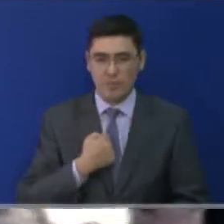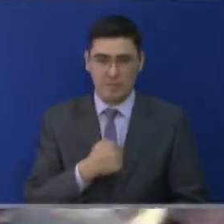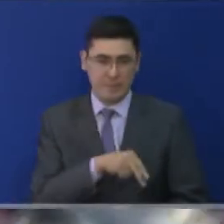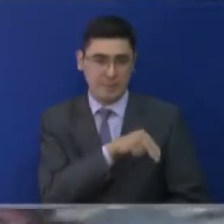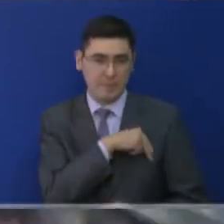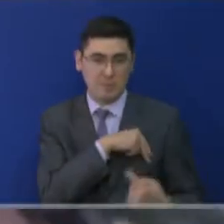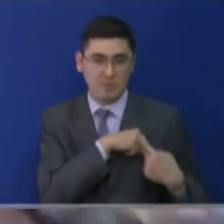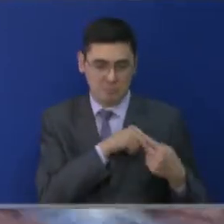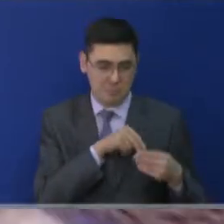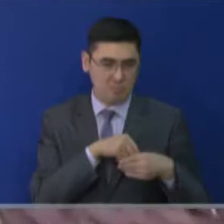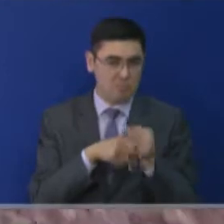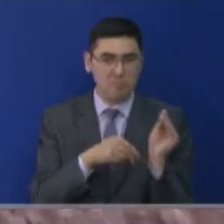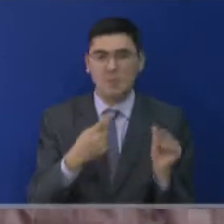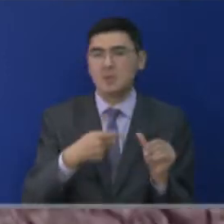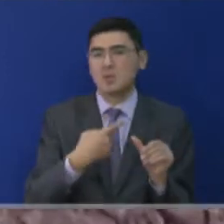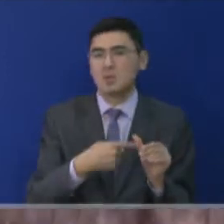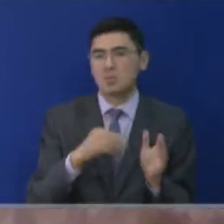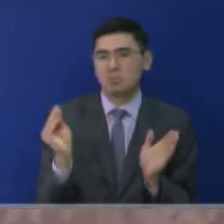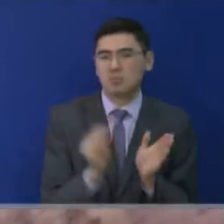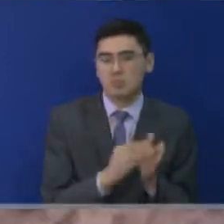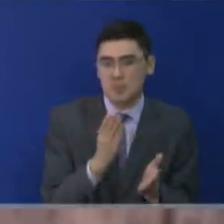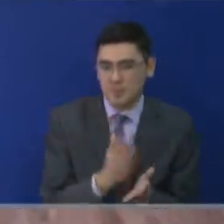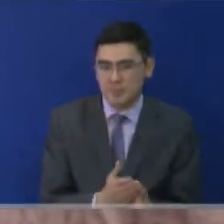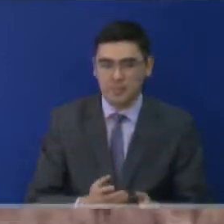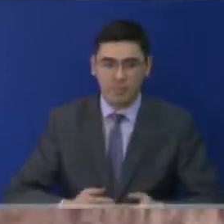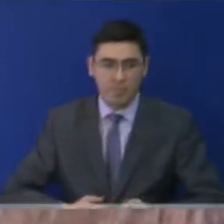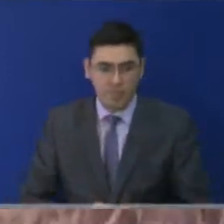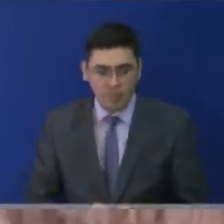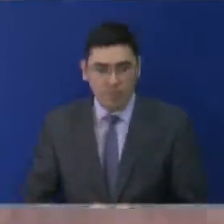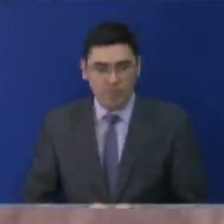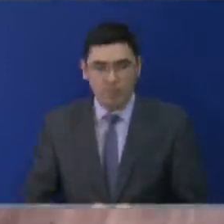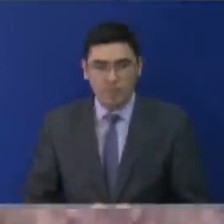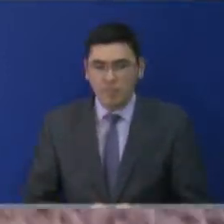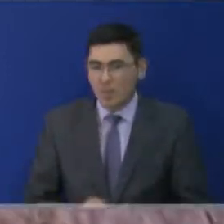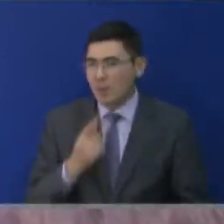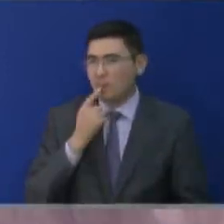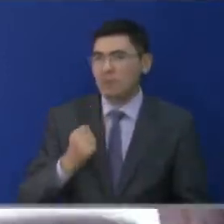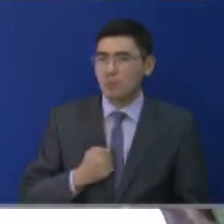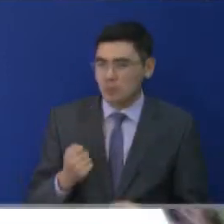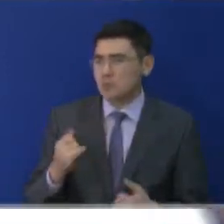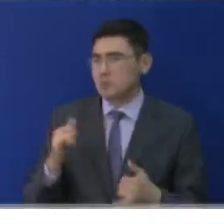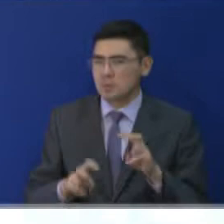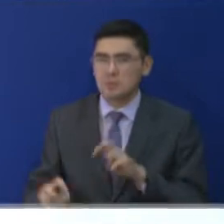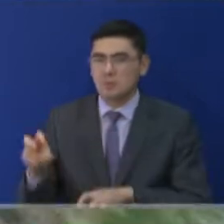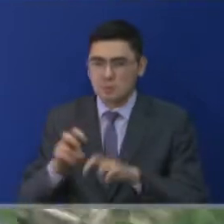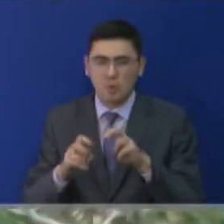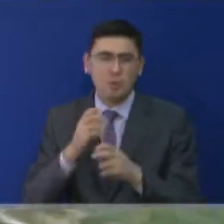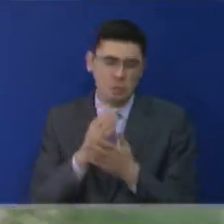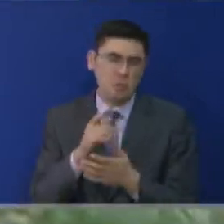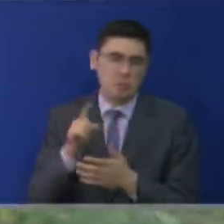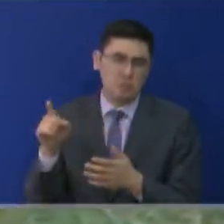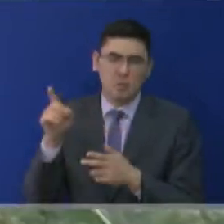Екінші дүниежүзілік соғыстың жаңғырығы алыстап, тек тарих беттерінде ғана қалды. Женіске үлесін қосқан жауынгерлердің саны да азаюда. Өкінішке орай